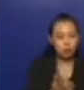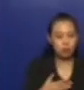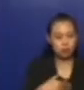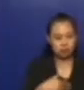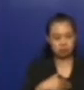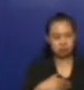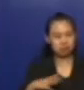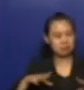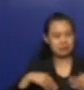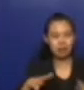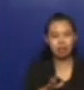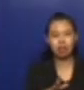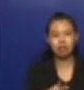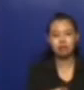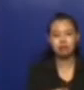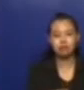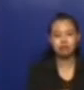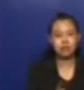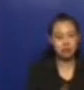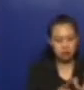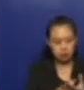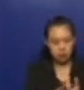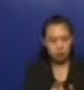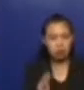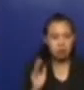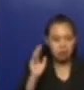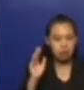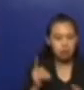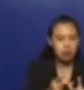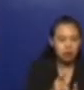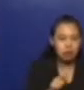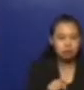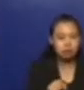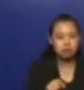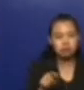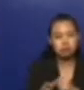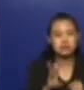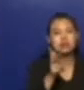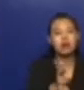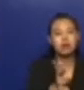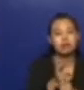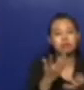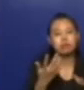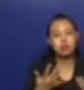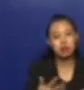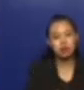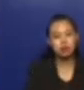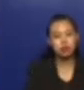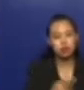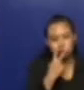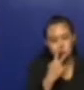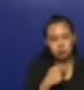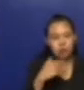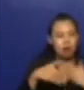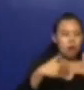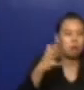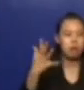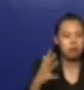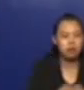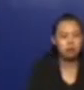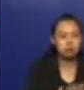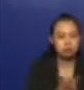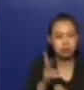ยนับองค์ประชุมเพราะ3 ปี 3 ปีแล้วก็ไม่เห็นเดินหน้าไปหลังก็เพิ่งมาเห็น